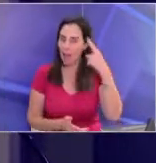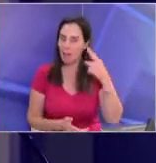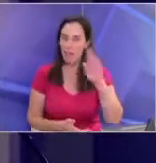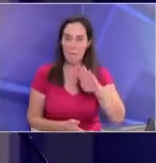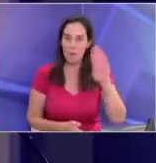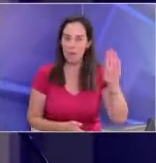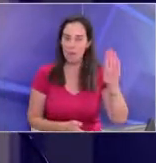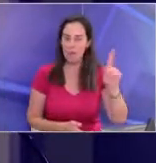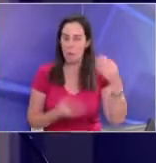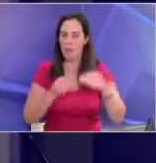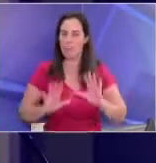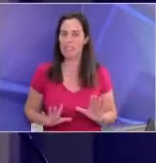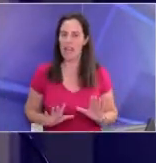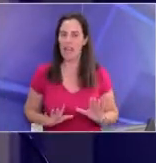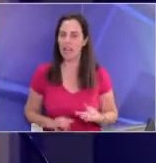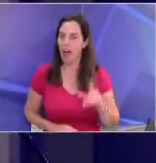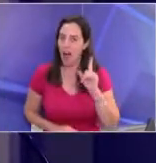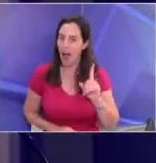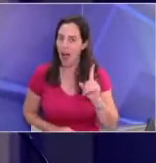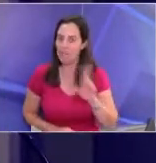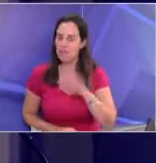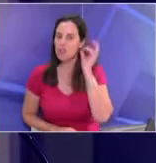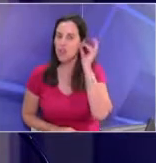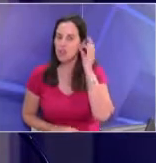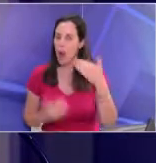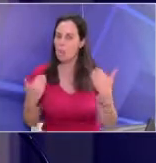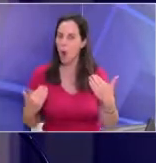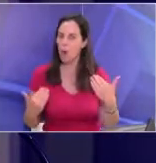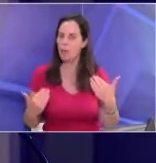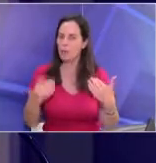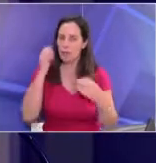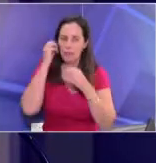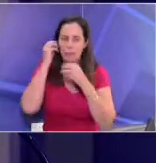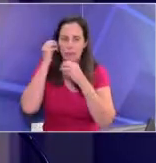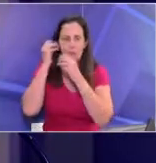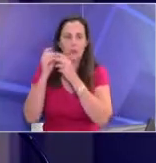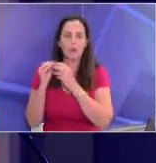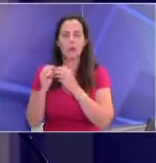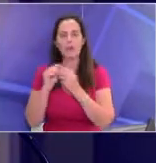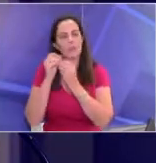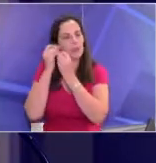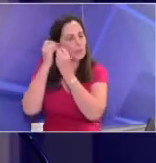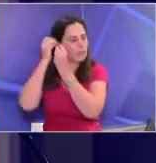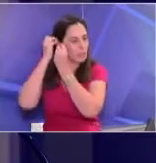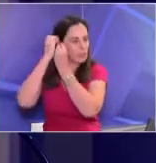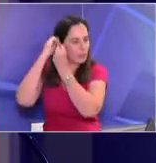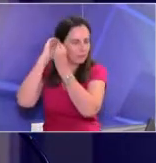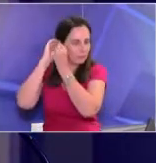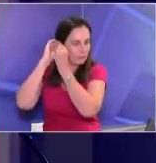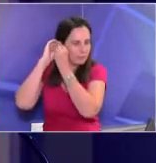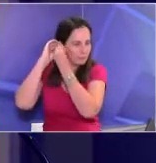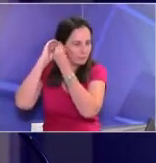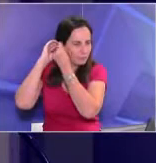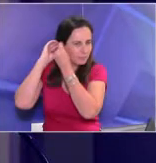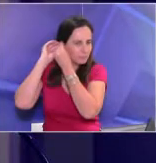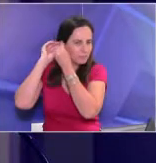לבנימין נתניהו יש רק מה להפסיד, לעומתו עומדת אישה מודרנית, אשפית תקשורת, שתיתן לו מלחמה שהוא לא ערוך אליה